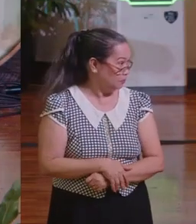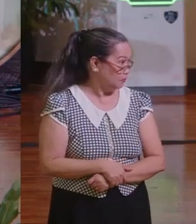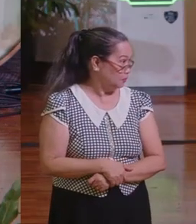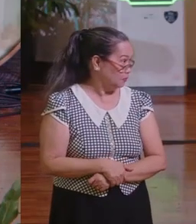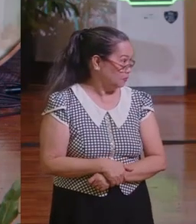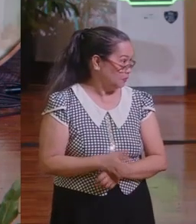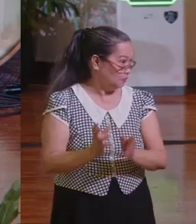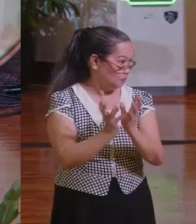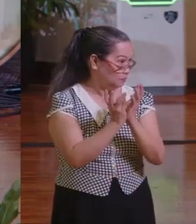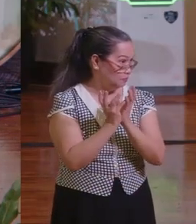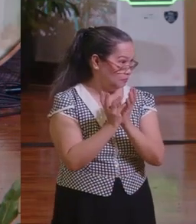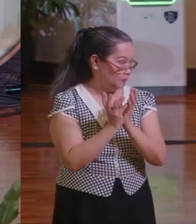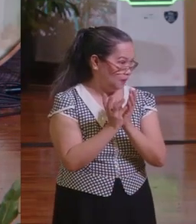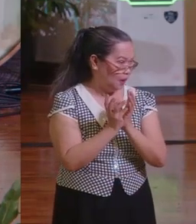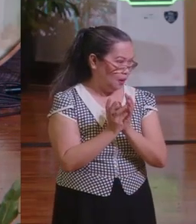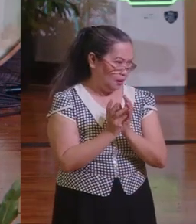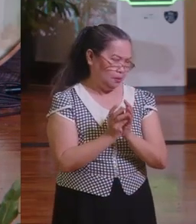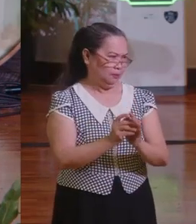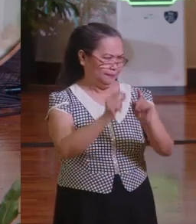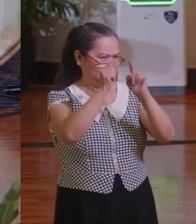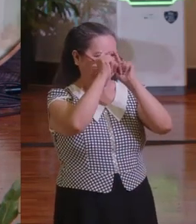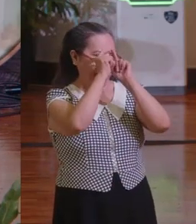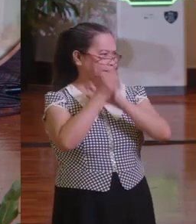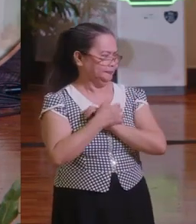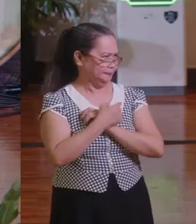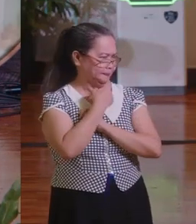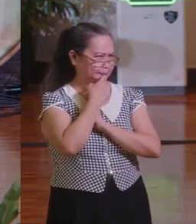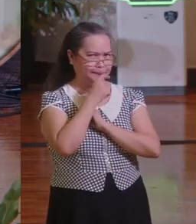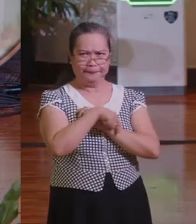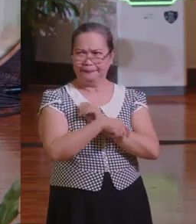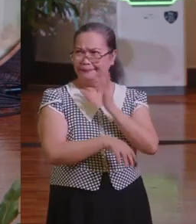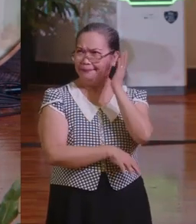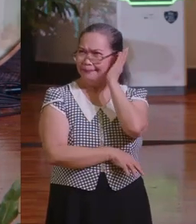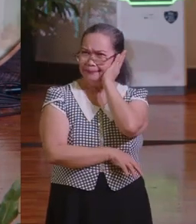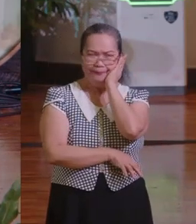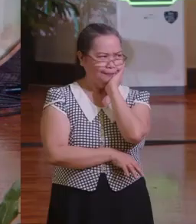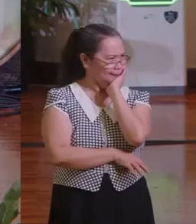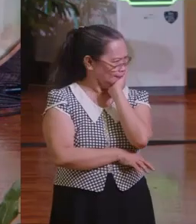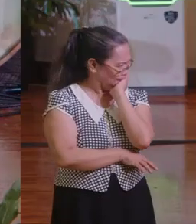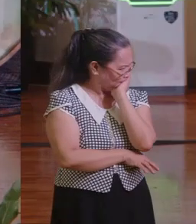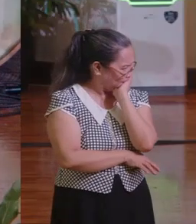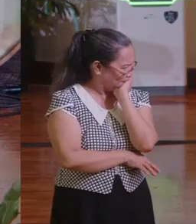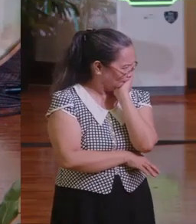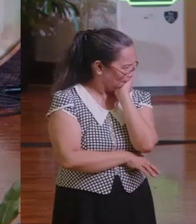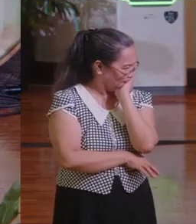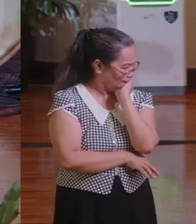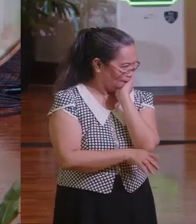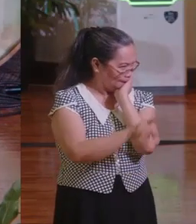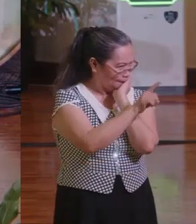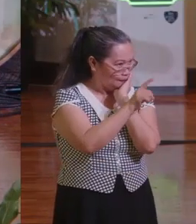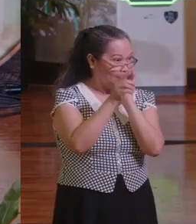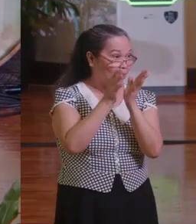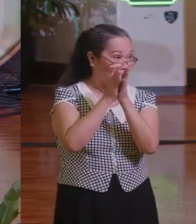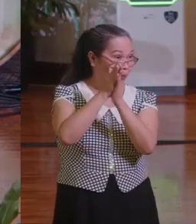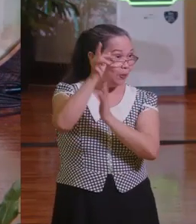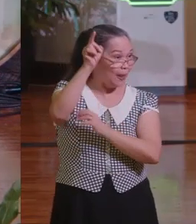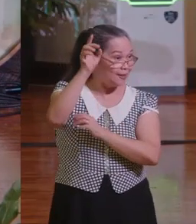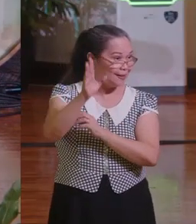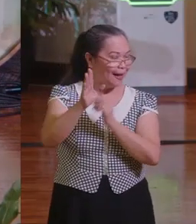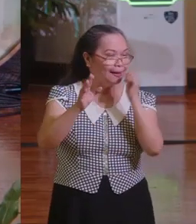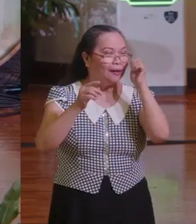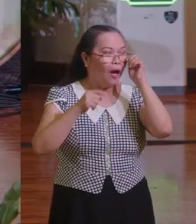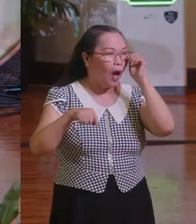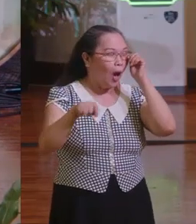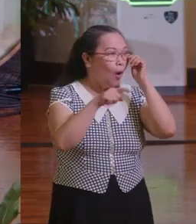sa kapatiran. Napaka-harsh, no? Napaka-extreme. Alam nyo, purihin ng Panginoon, wala